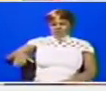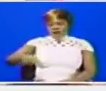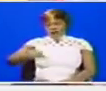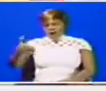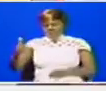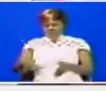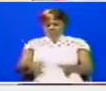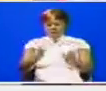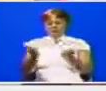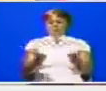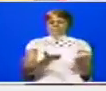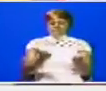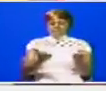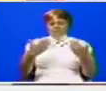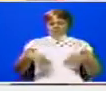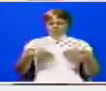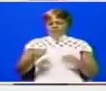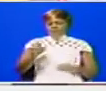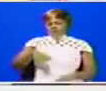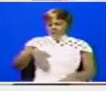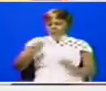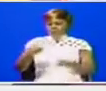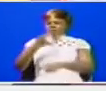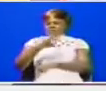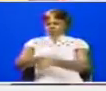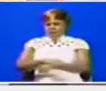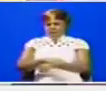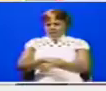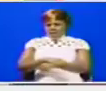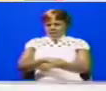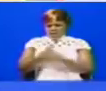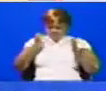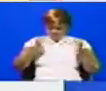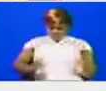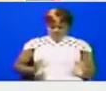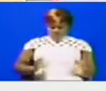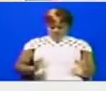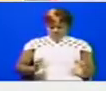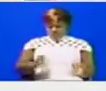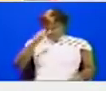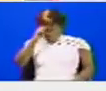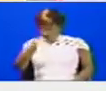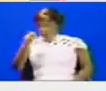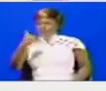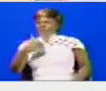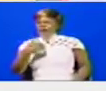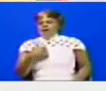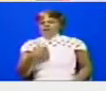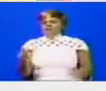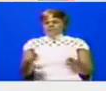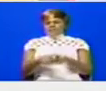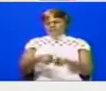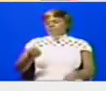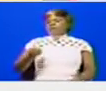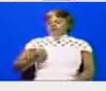alternative sources of income that our women can get that allow their dignity to be restored, allow their dignity to be upheld, and even the